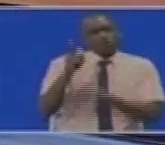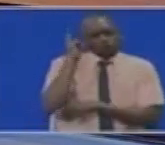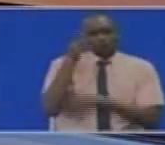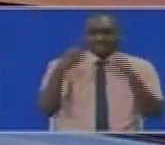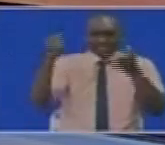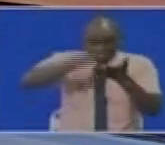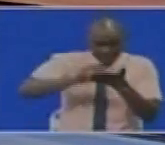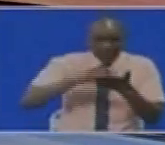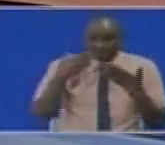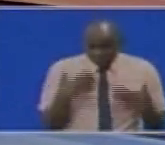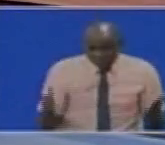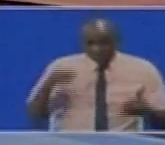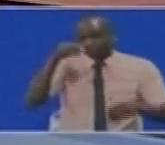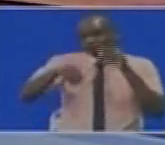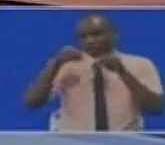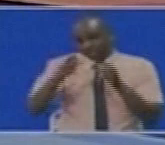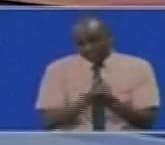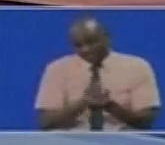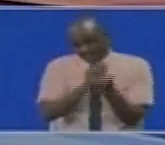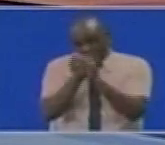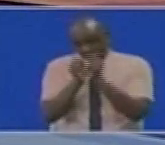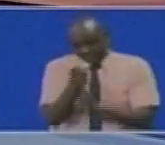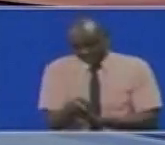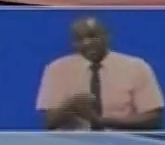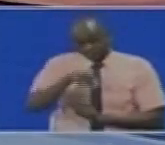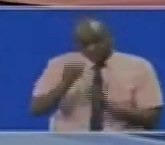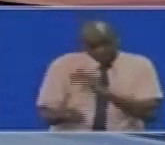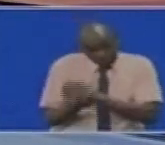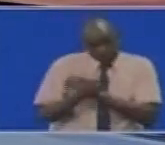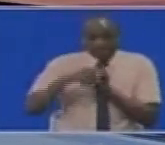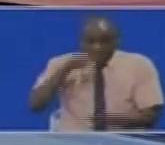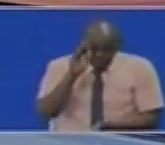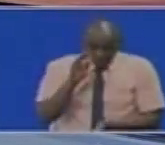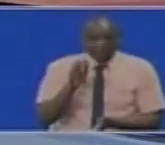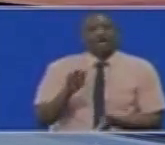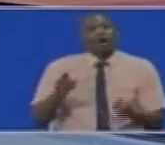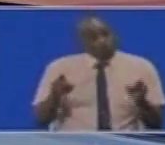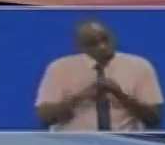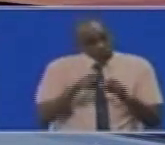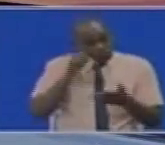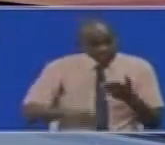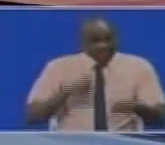zilipitishwa hapo jana, sheria za uchaguzi. Atatuelezea mengi zaidi na vile vile bado